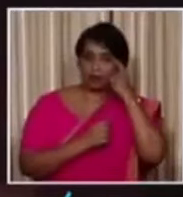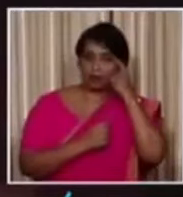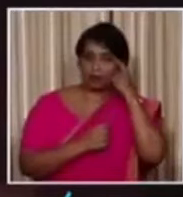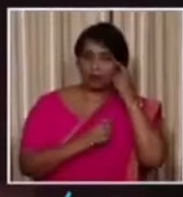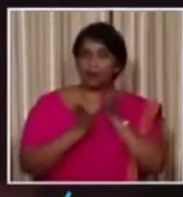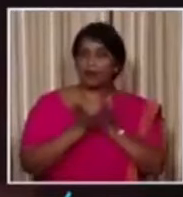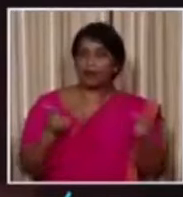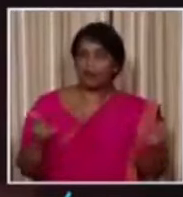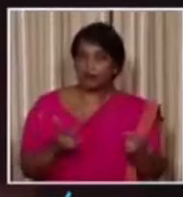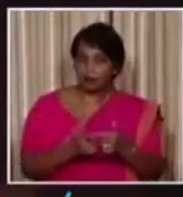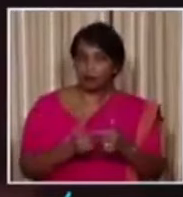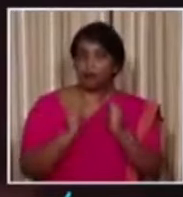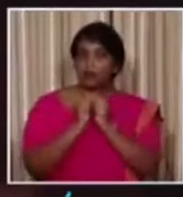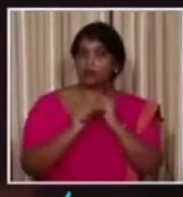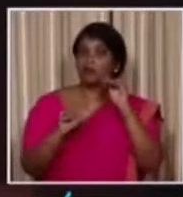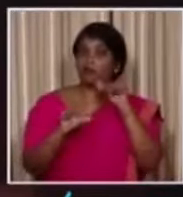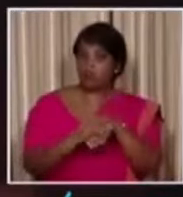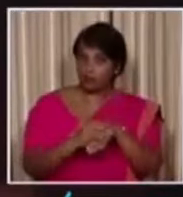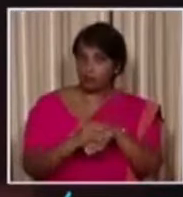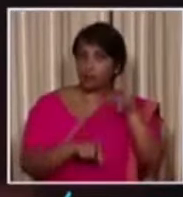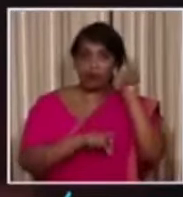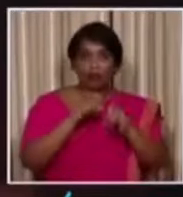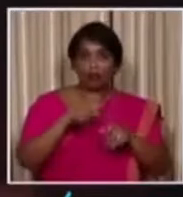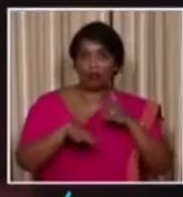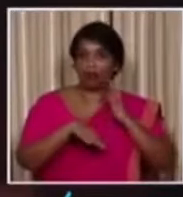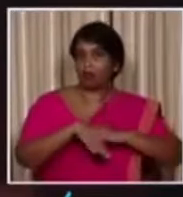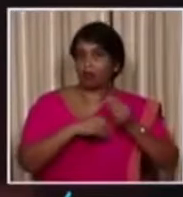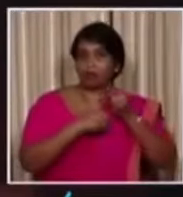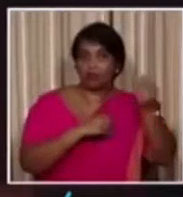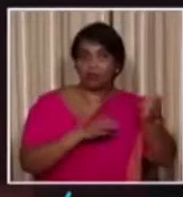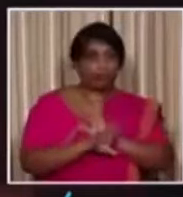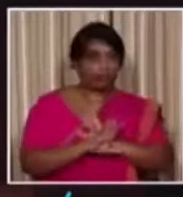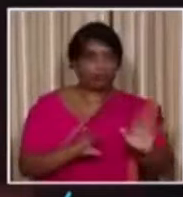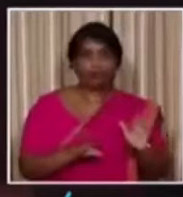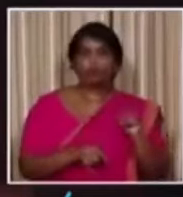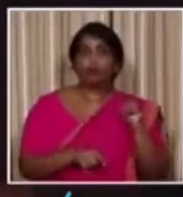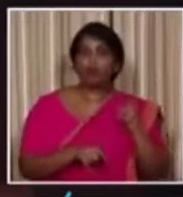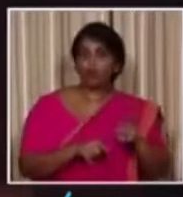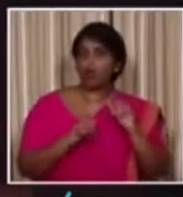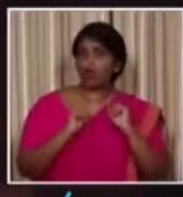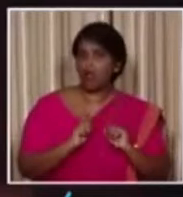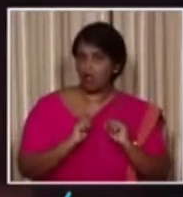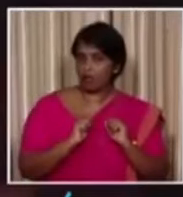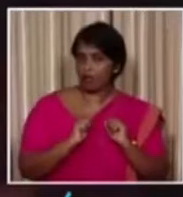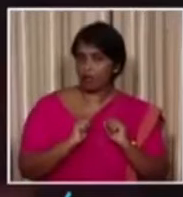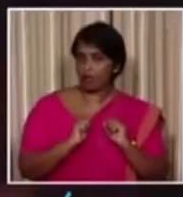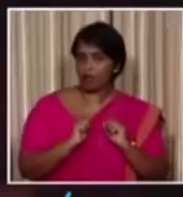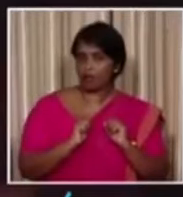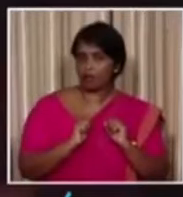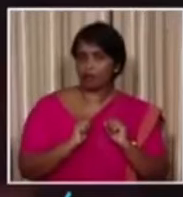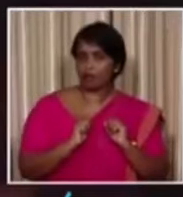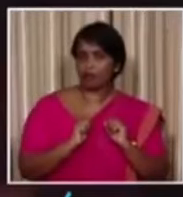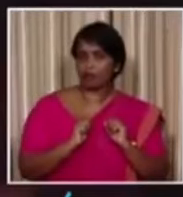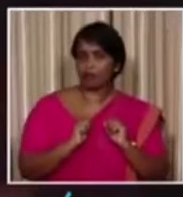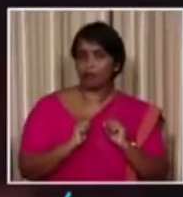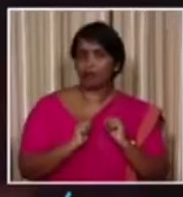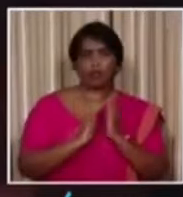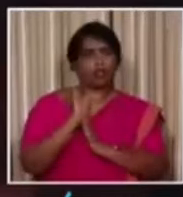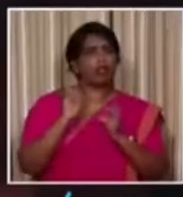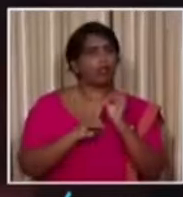එතන වරායේ සේවය කරන අයටවත් නැති වරප්‍රසාදයක් කොහමද මේ